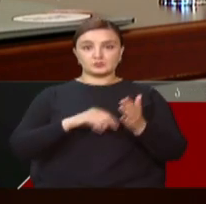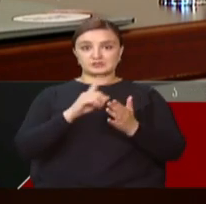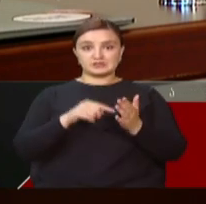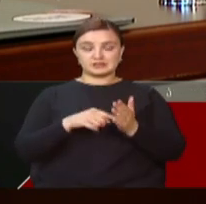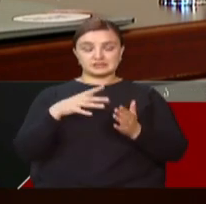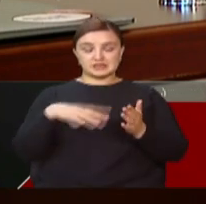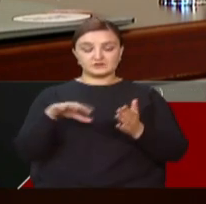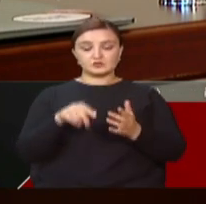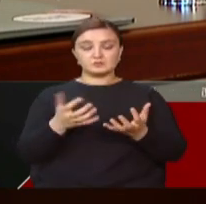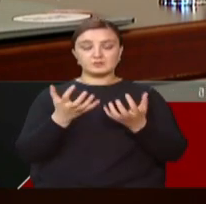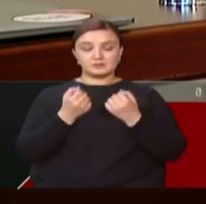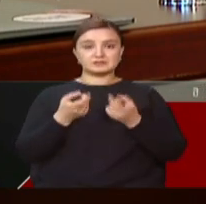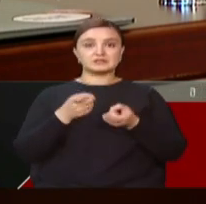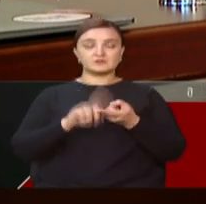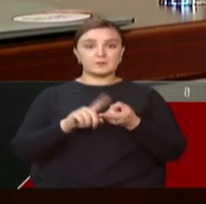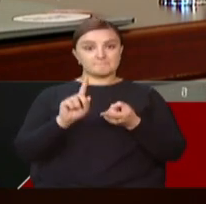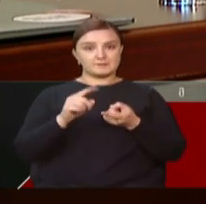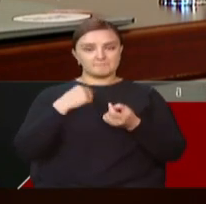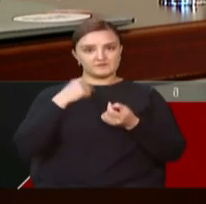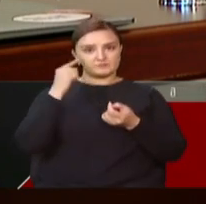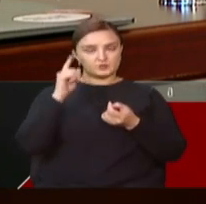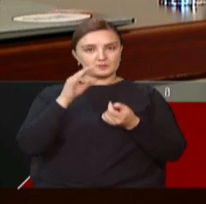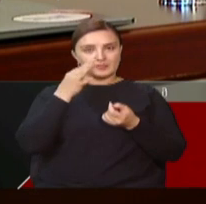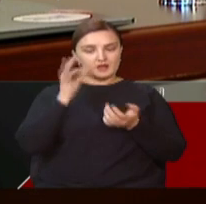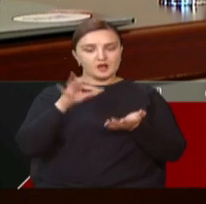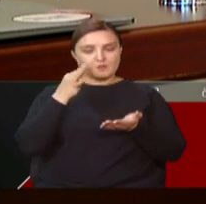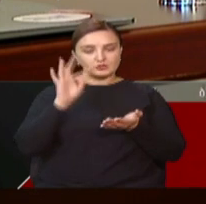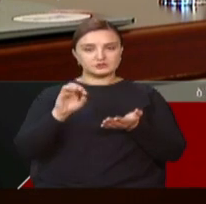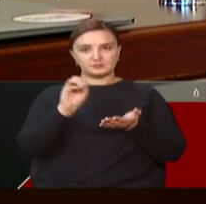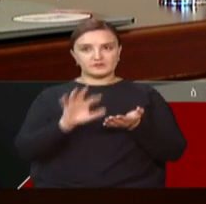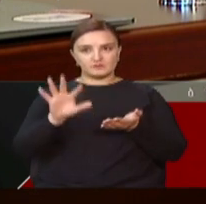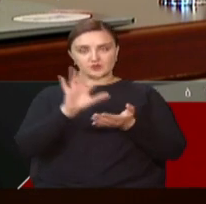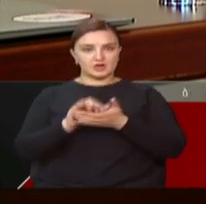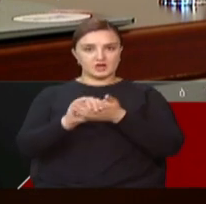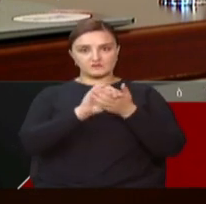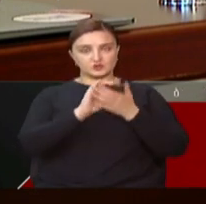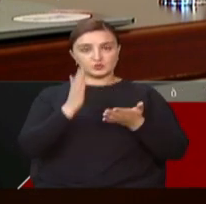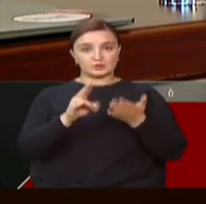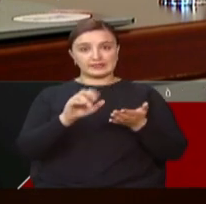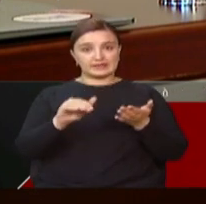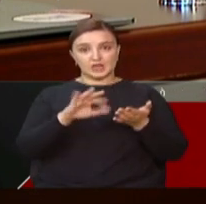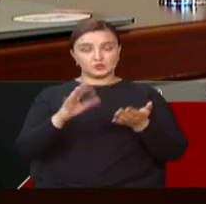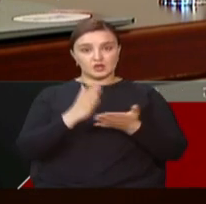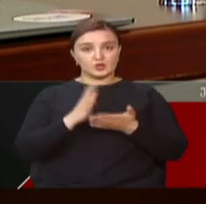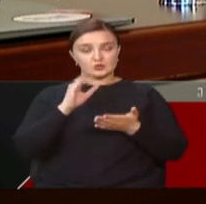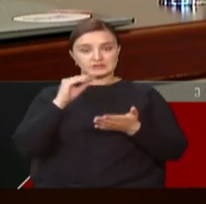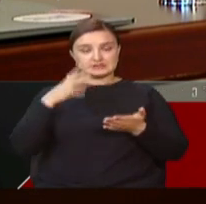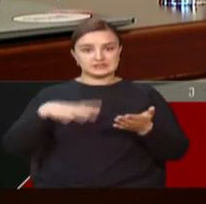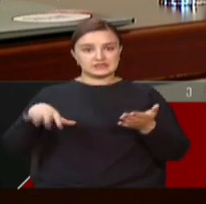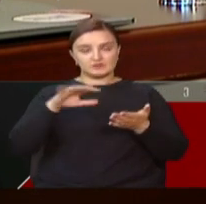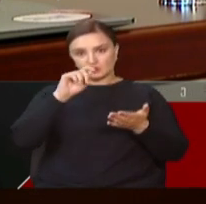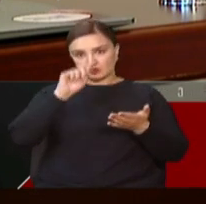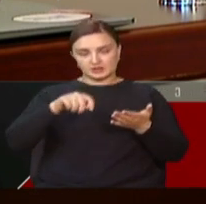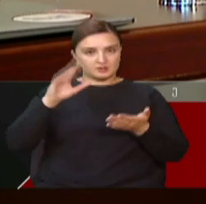საქართველოს მიღებასთან დაკავშირებით. თუმცა მე ვფიქრობ, რომ ის გამოცდილება, რომელიც ევროკავშირს თუ ნატოს აქვს, როდესაც საქართველო,